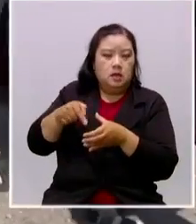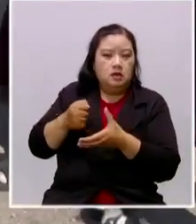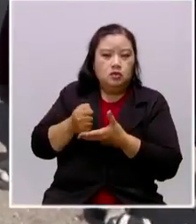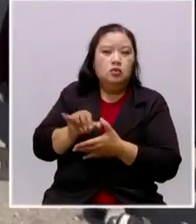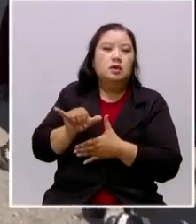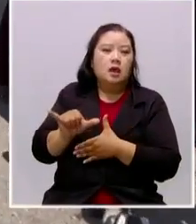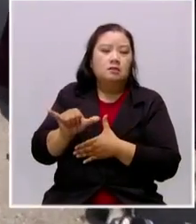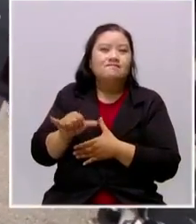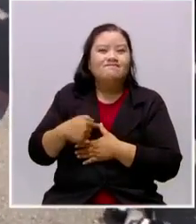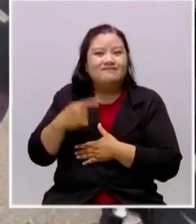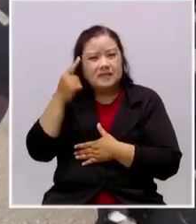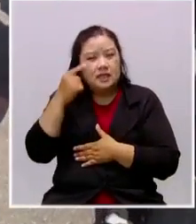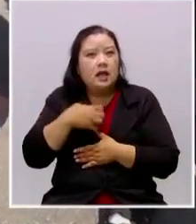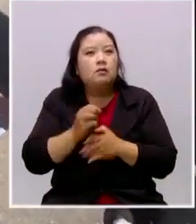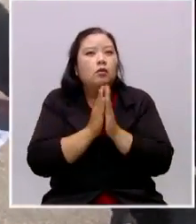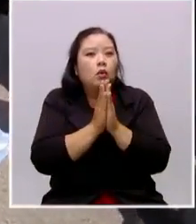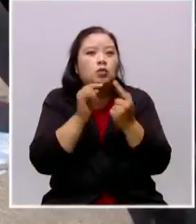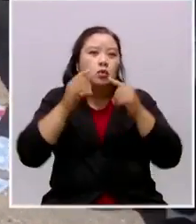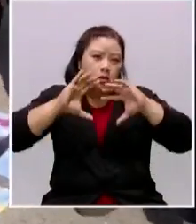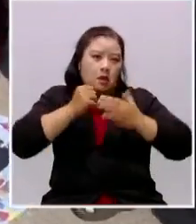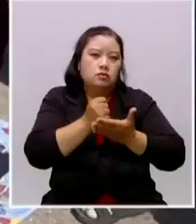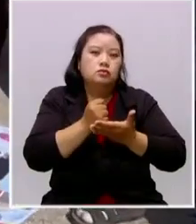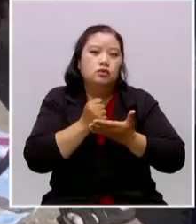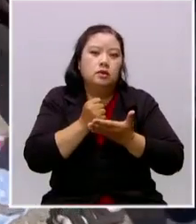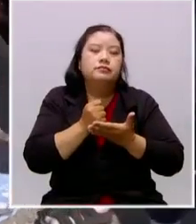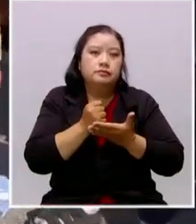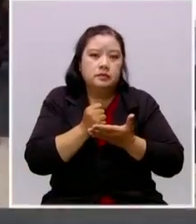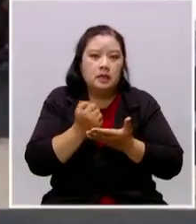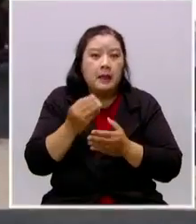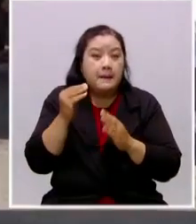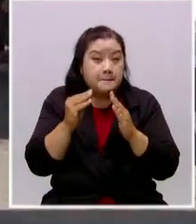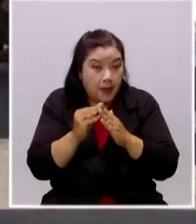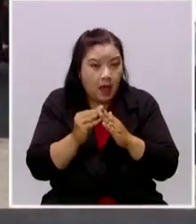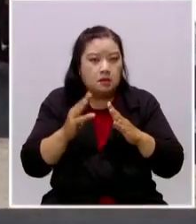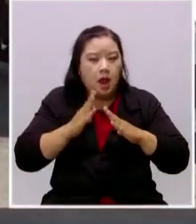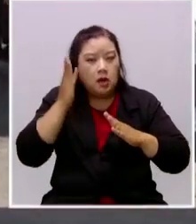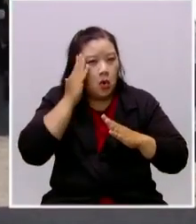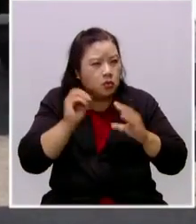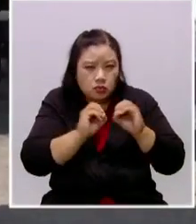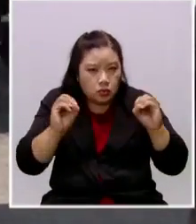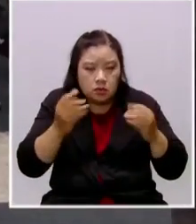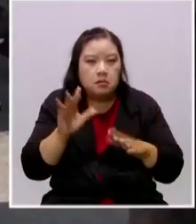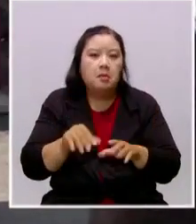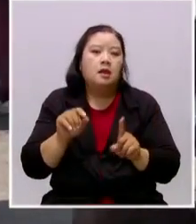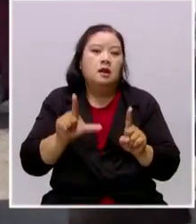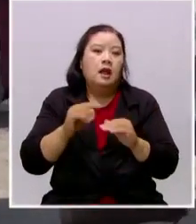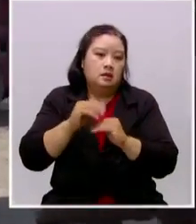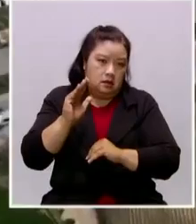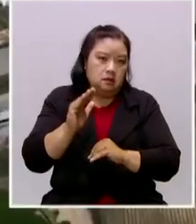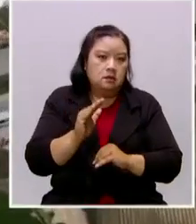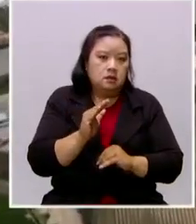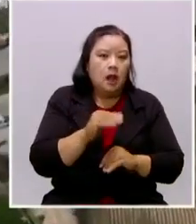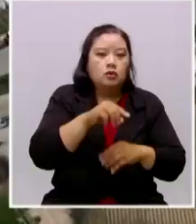ไม่ถึงนะคะแล้วก็ยังเฝ้ารอความช่วยเหลือกันอยู่โดยมีผู้ที่ไร้ที่อยู่อาศัยรวมหลายล้านคนค่ะทั้งในตุรกีและ